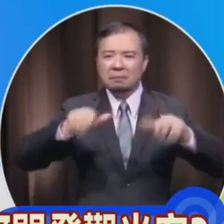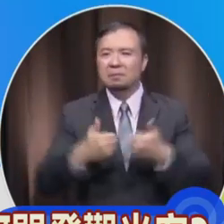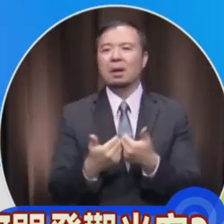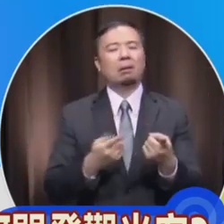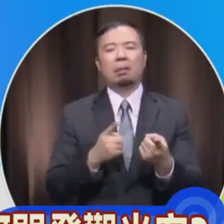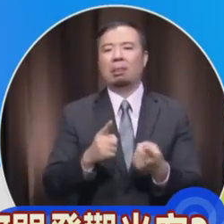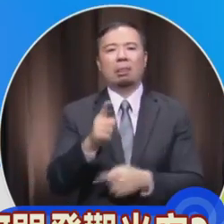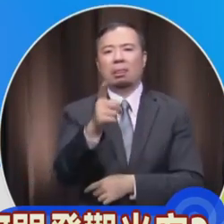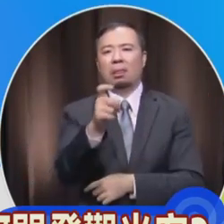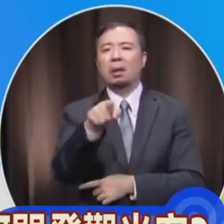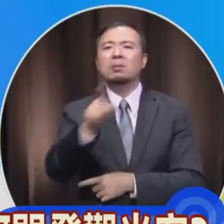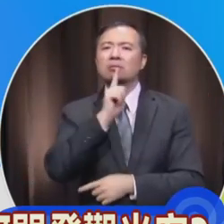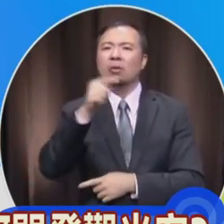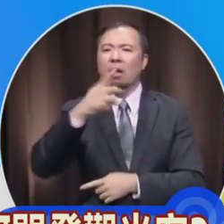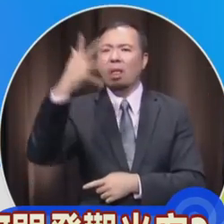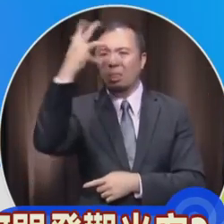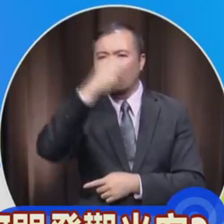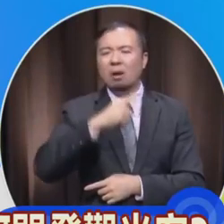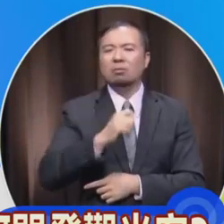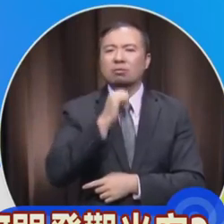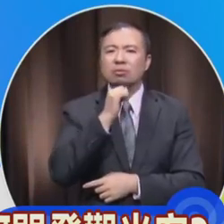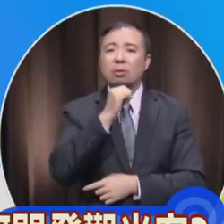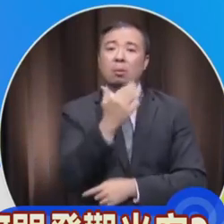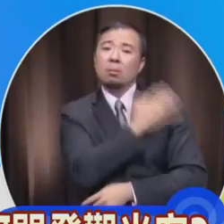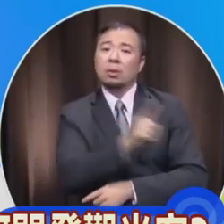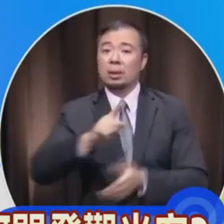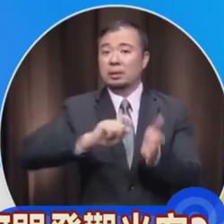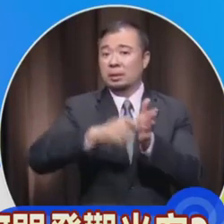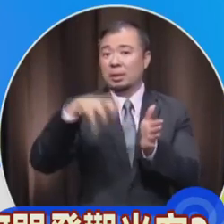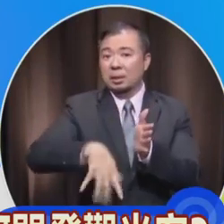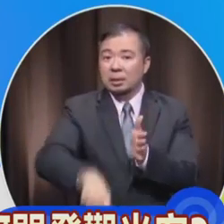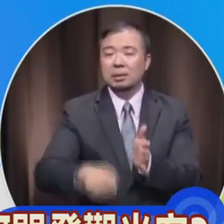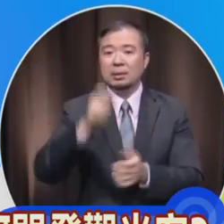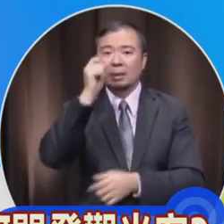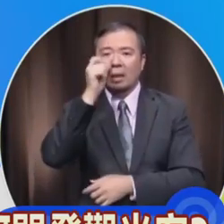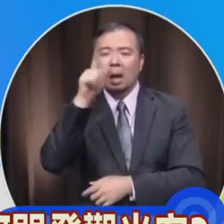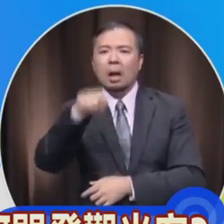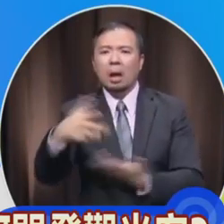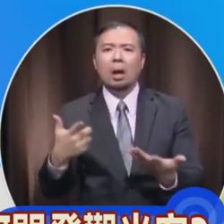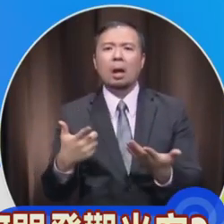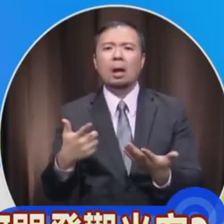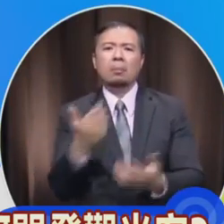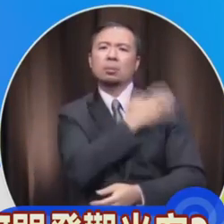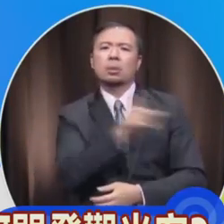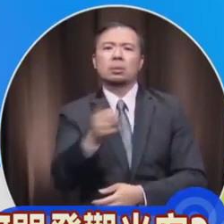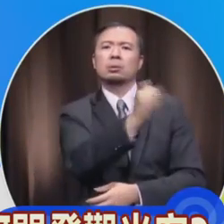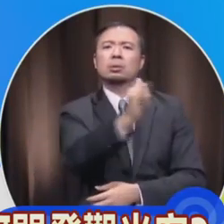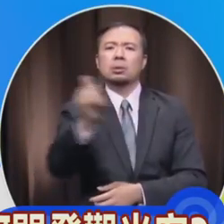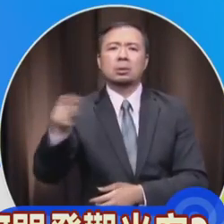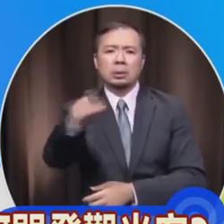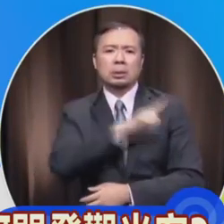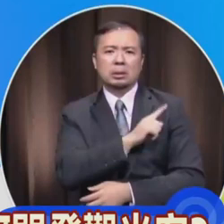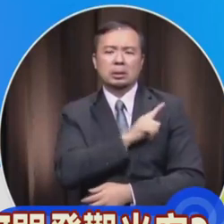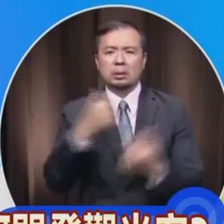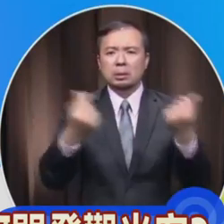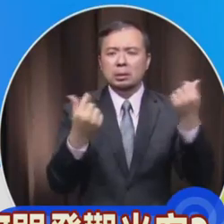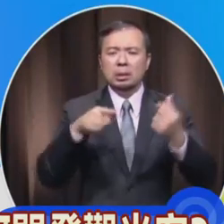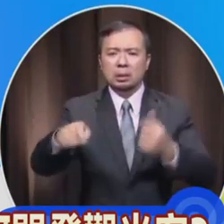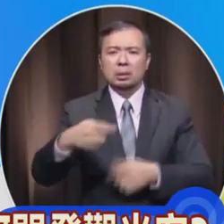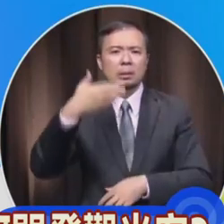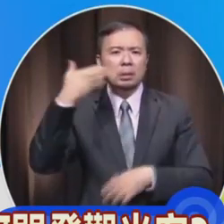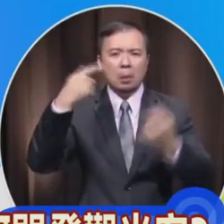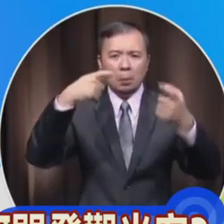走到台南你也讲，走到嘉义也讲，你走到民进党执政的县市，你戴着蓝色的眼镜在看所有的台湾，我